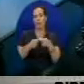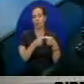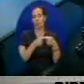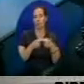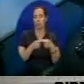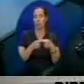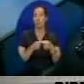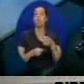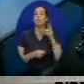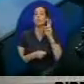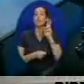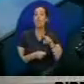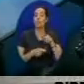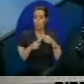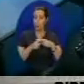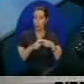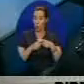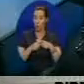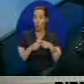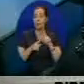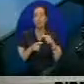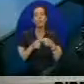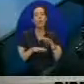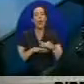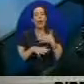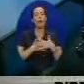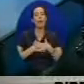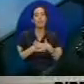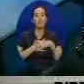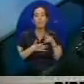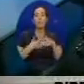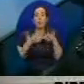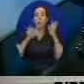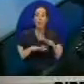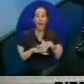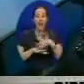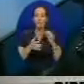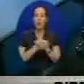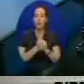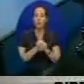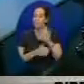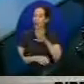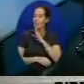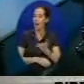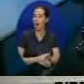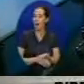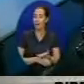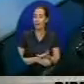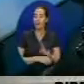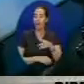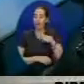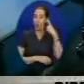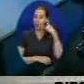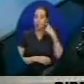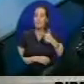זאת אומרת? יש סוג המבוסס על רגש, שהוא, כשיש יותר מדי רגש בחברות, זה יכול זה להיות בעייתי. טוב, כן. זאת אומרת שאנחנו